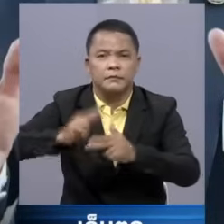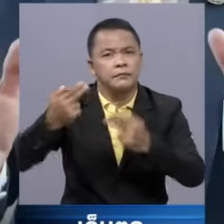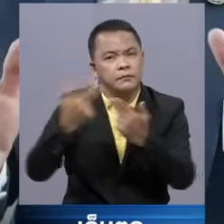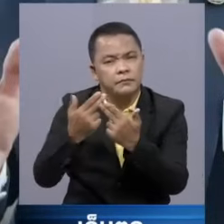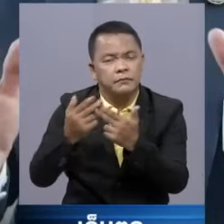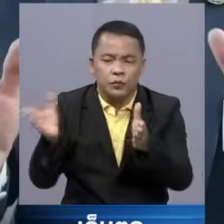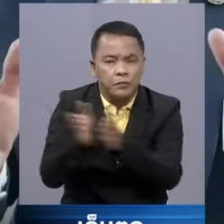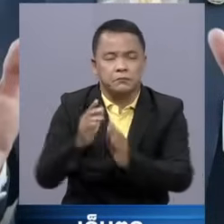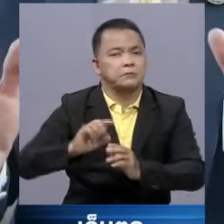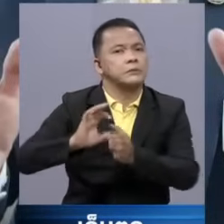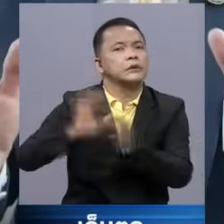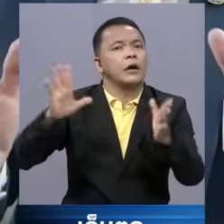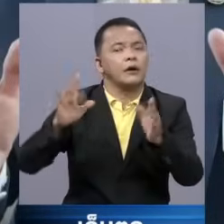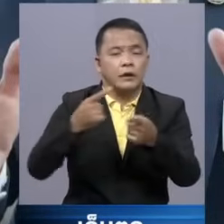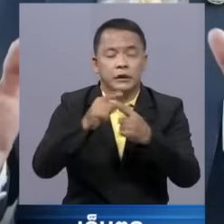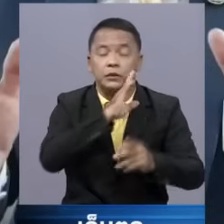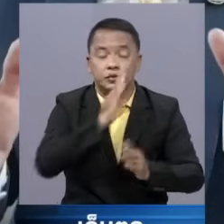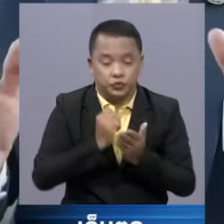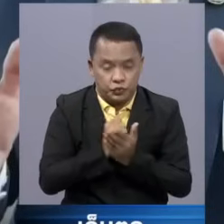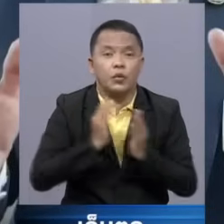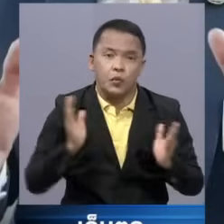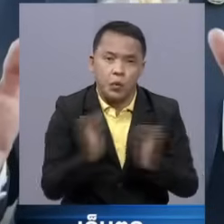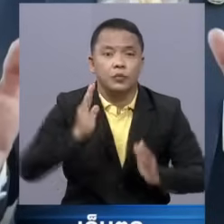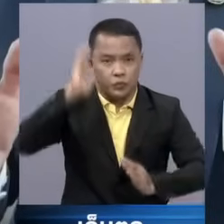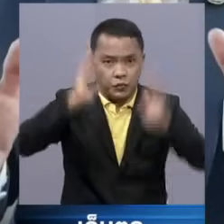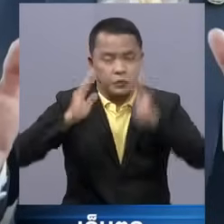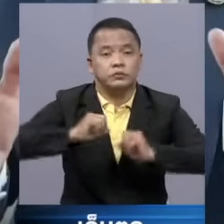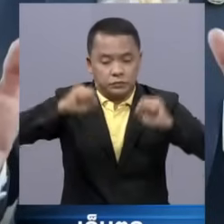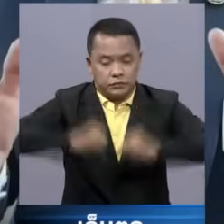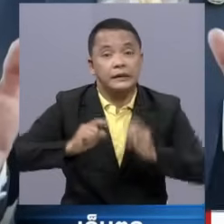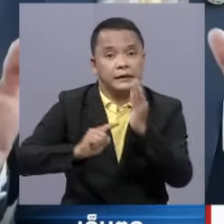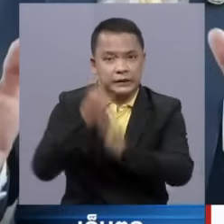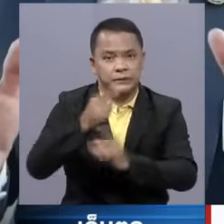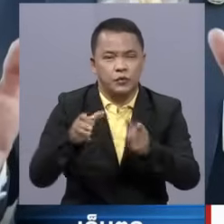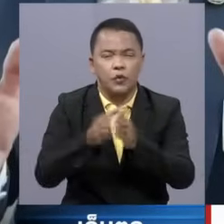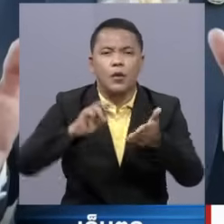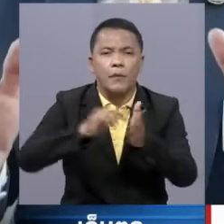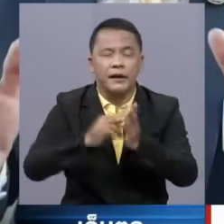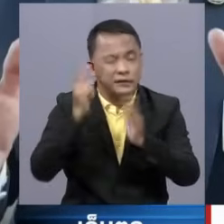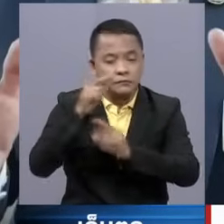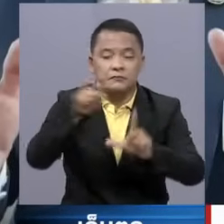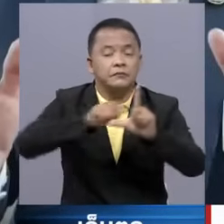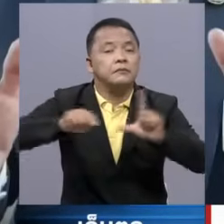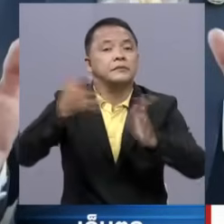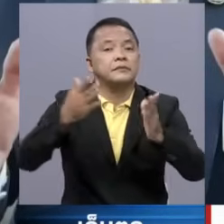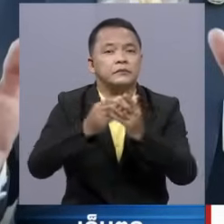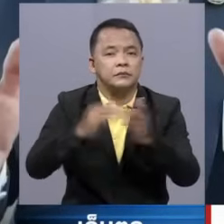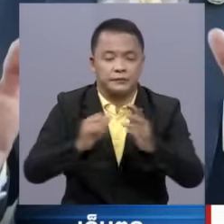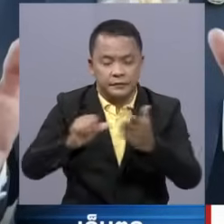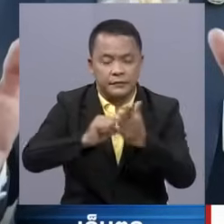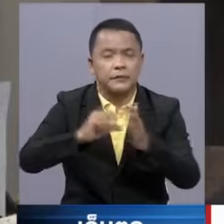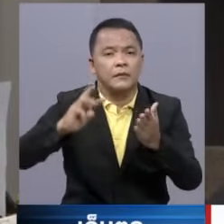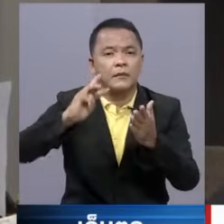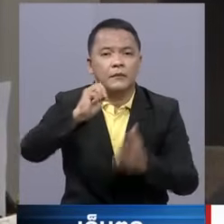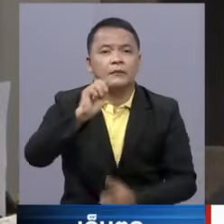ลงไทยสร้างชาติหรือเปล่าแต่ว่าถ้าทีที่สนับสนุนเนี่ยเป็นสิ่งที่ยืนยันมาตั้งแต่ต้นก็คือเป็นเรื่องที่ไม่มีก้าวไกลไม่มีประเด็นการแก้ไข